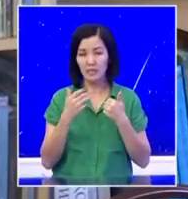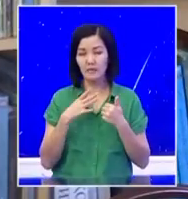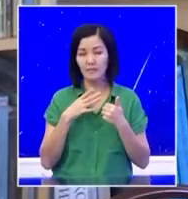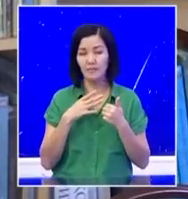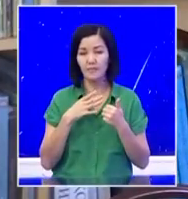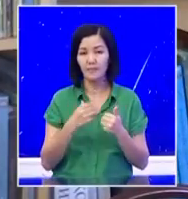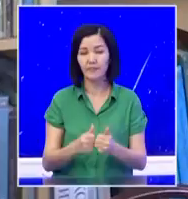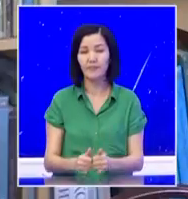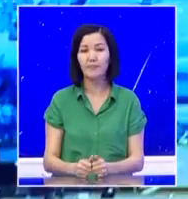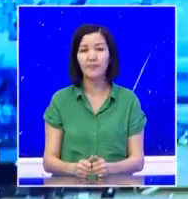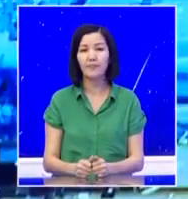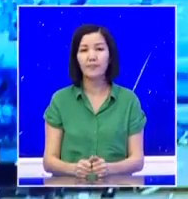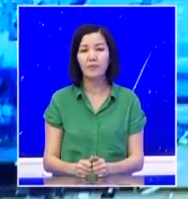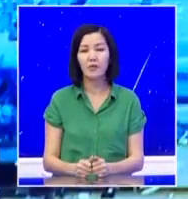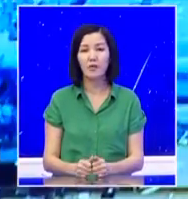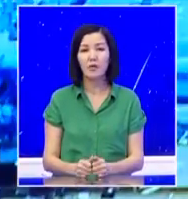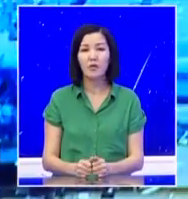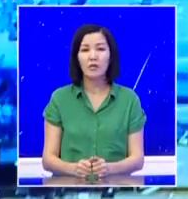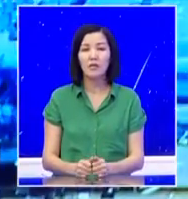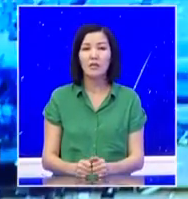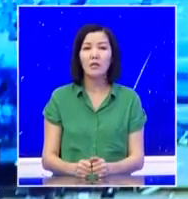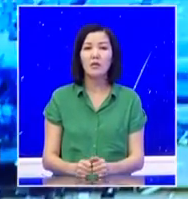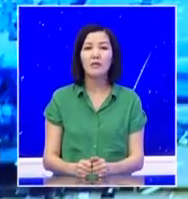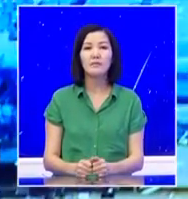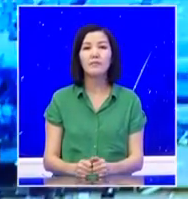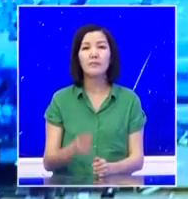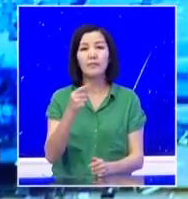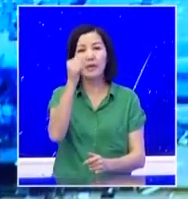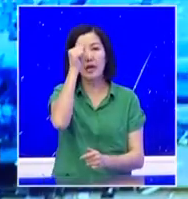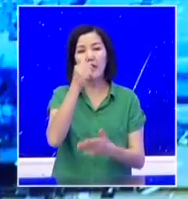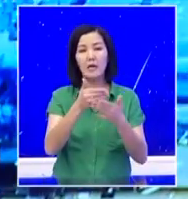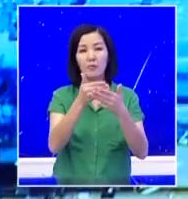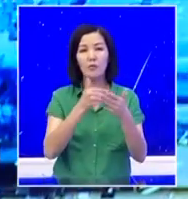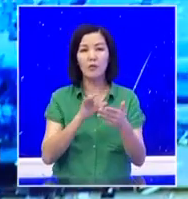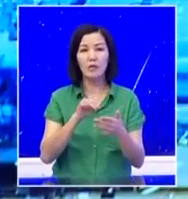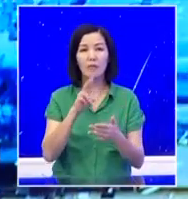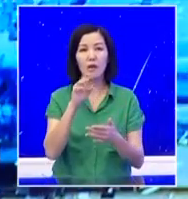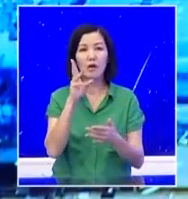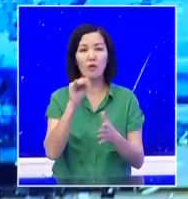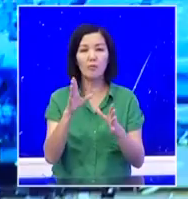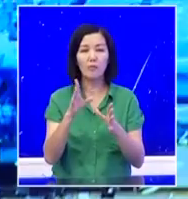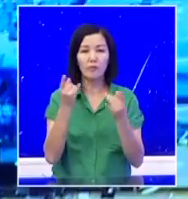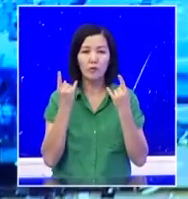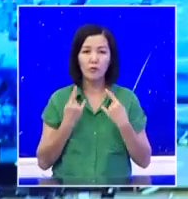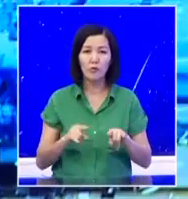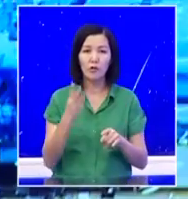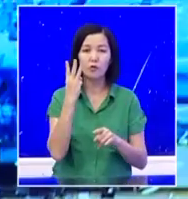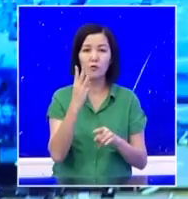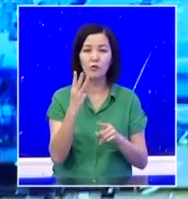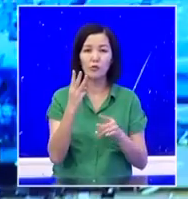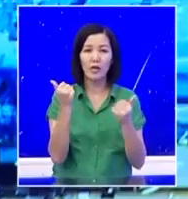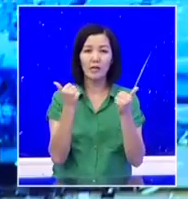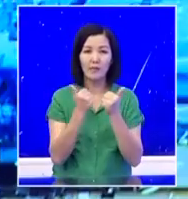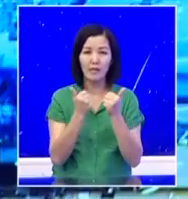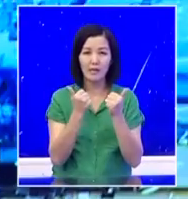көрермендер өздері бағалар. Үш еселенген бақыт. Бір ай бұрын Иманғабыловтар әулетінде дүниеге келген үшемдер